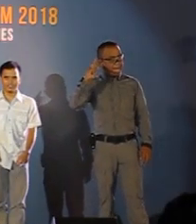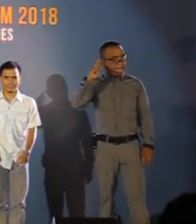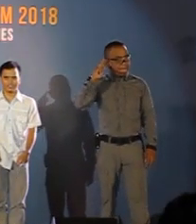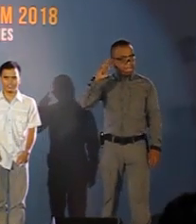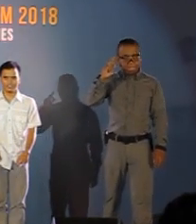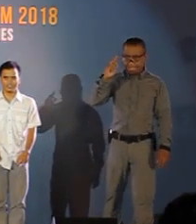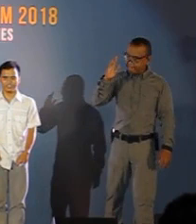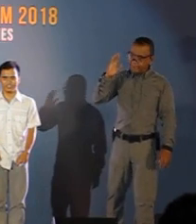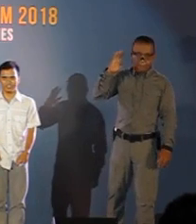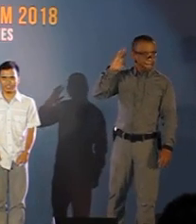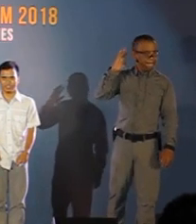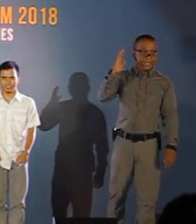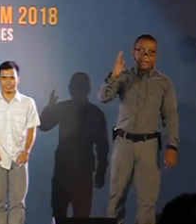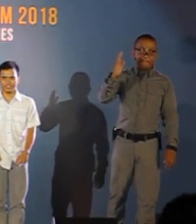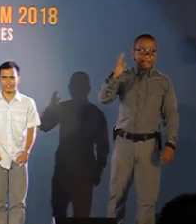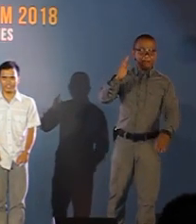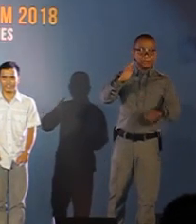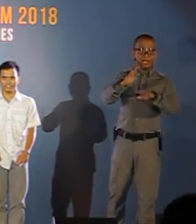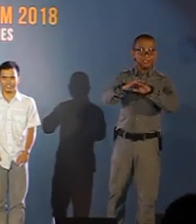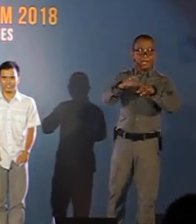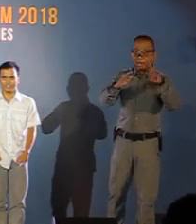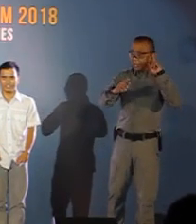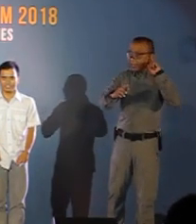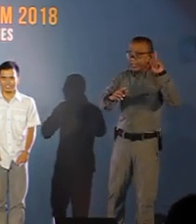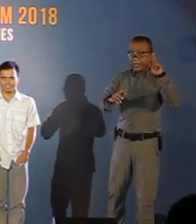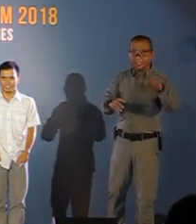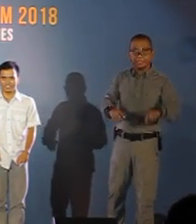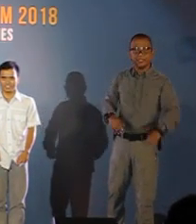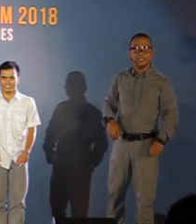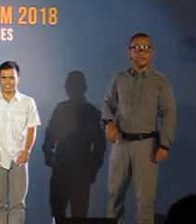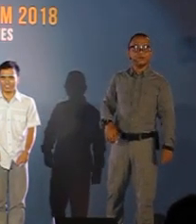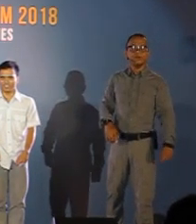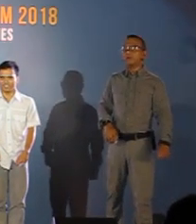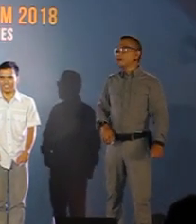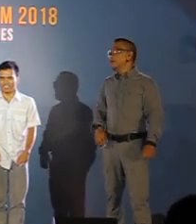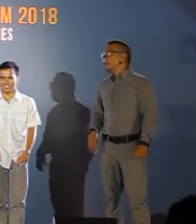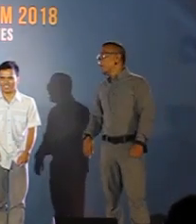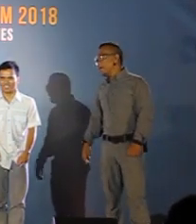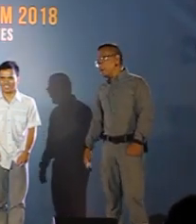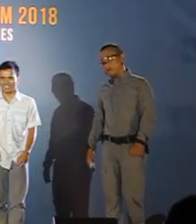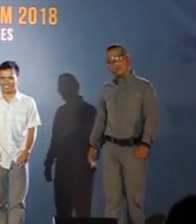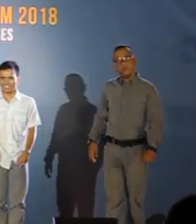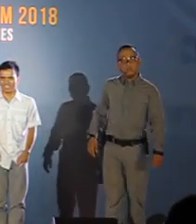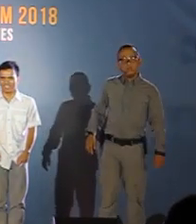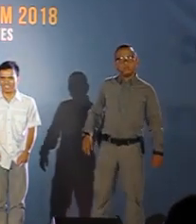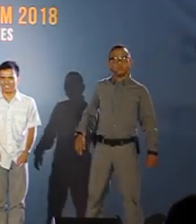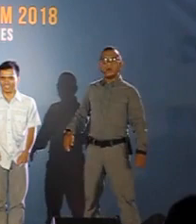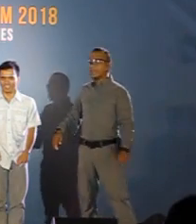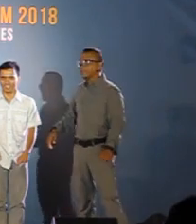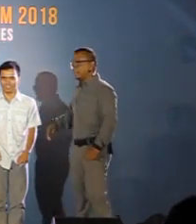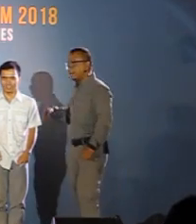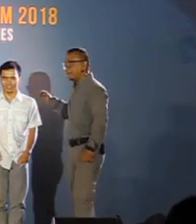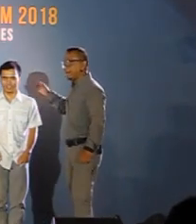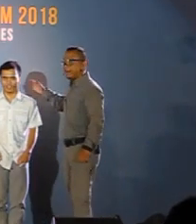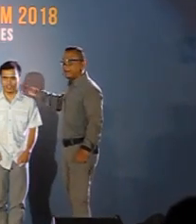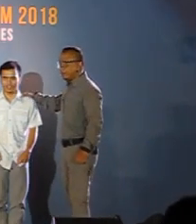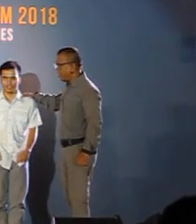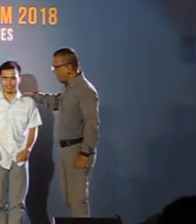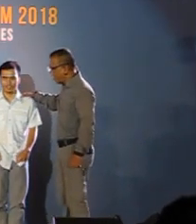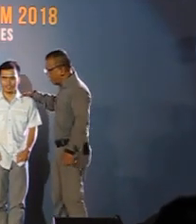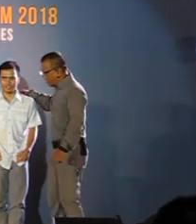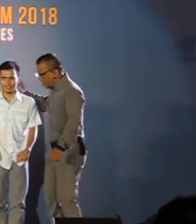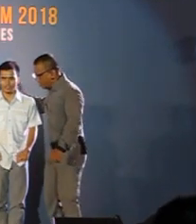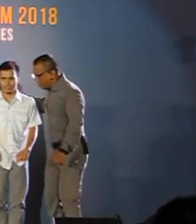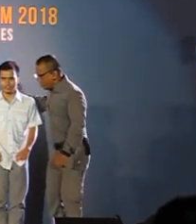they have very, very good tactile hearing sensation. Ngayon, tuturuan natin sila. Pag